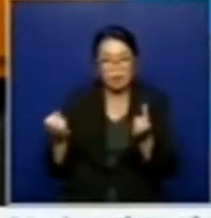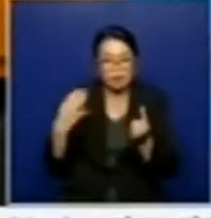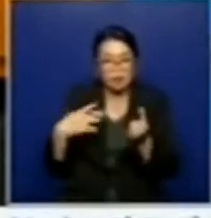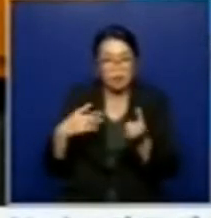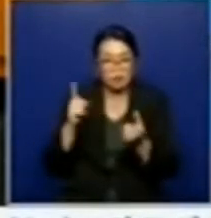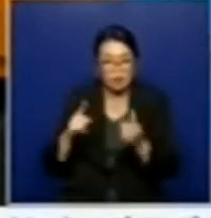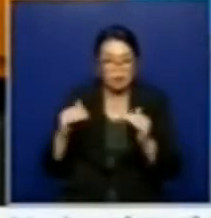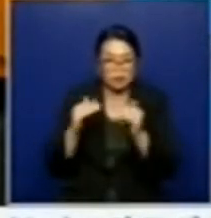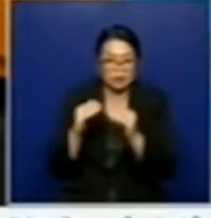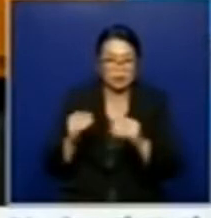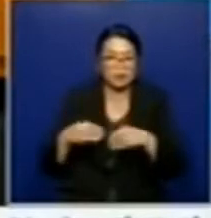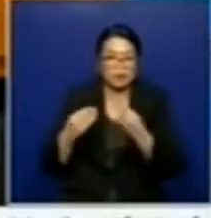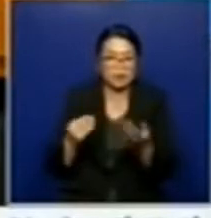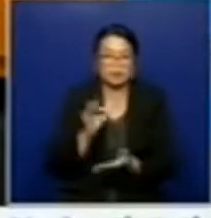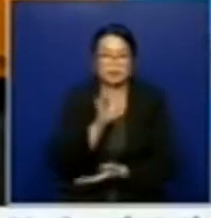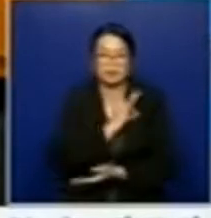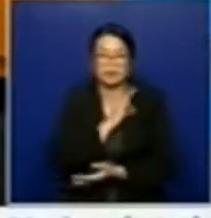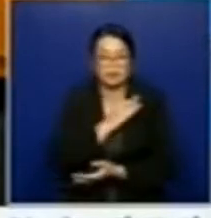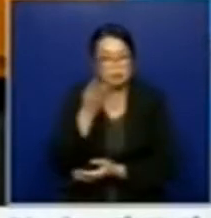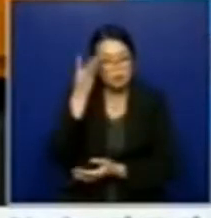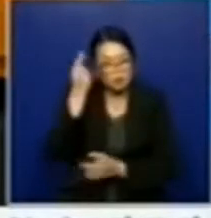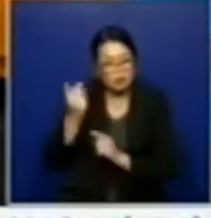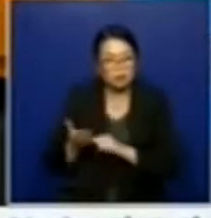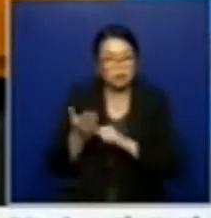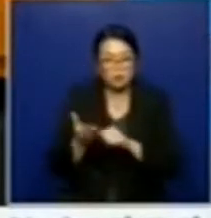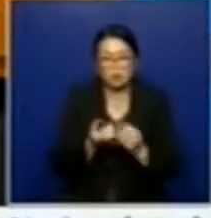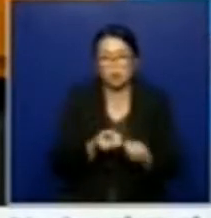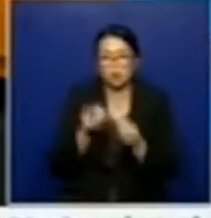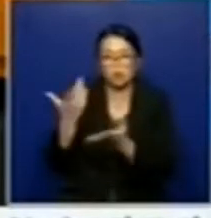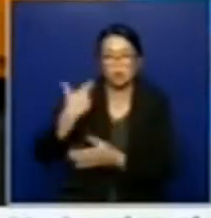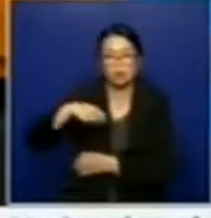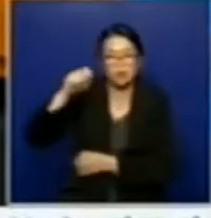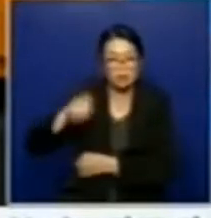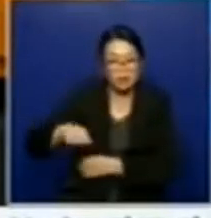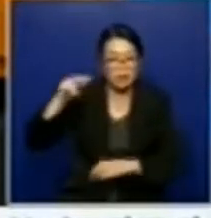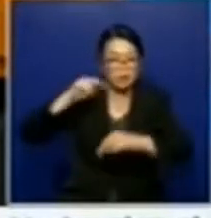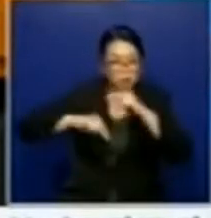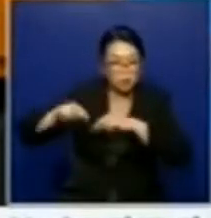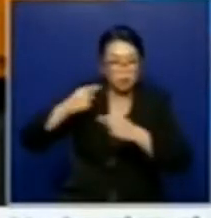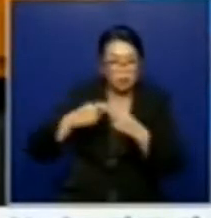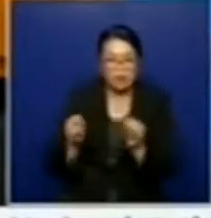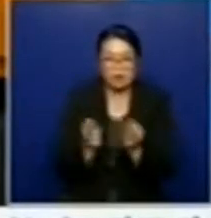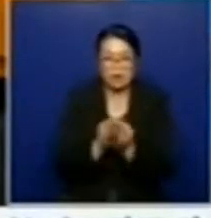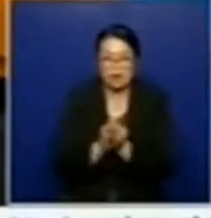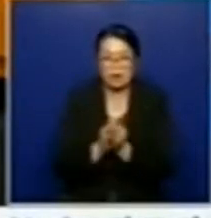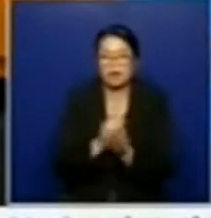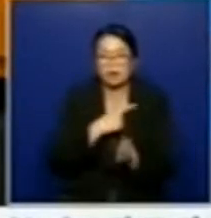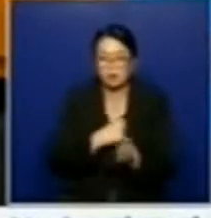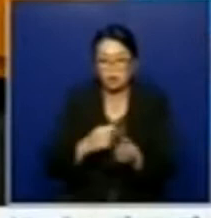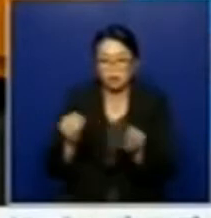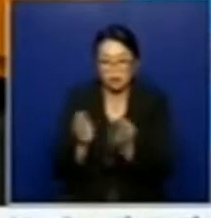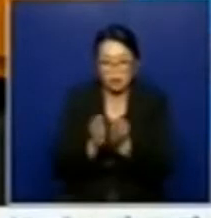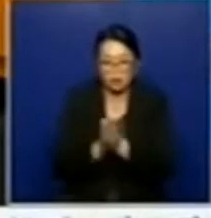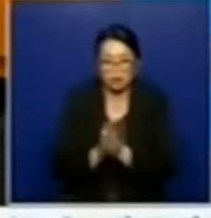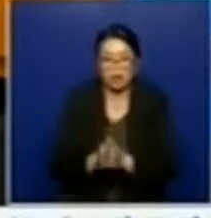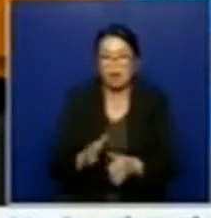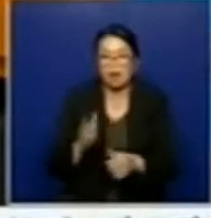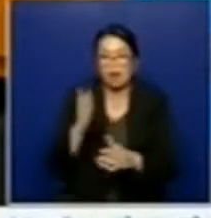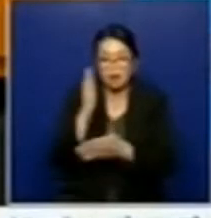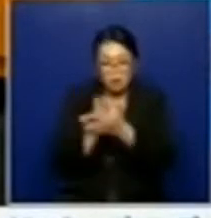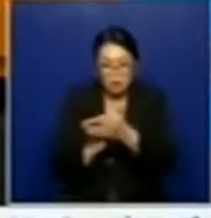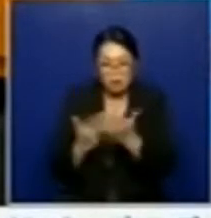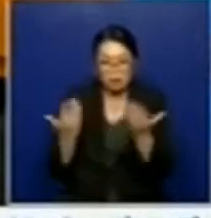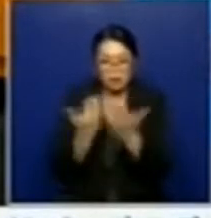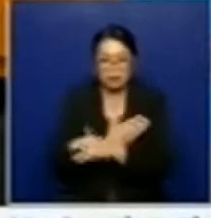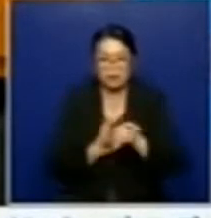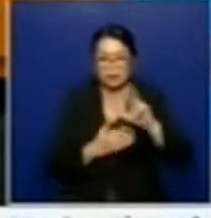ให้สิทธิสมาชิกรัฐสภาเสนอความเห็นส่งสารรัฐธรรมนูญเหมือนเดิมที่แก้ไขจริงๆคือการลงคะแนนเห็นชอบซึ่งเปลี่ยนจากกึ่งหนึ่งเป็น3ใน5